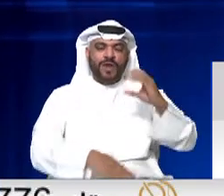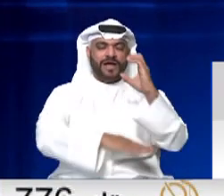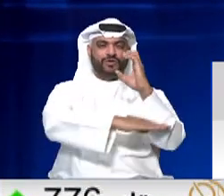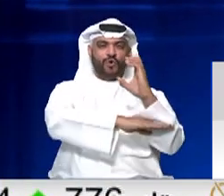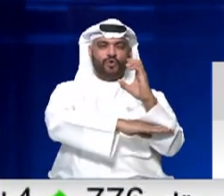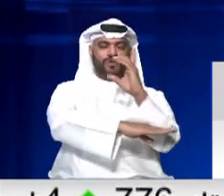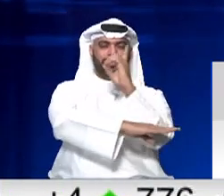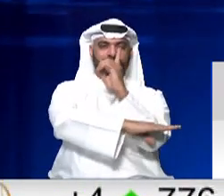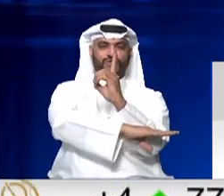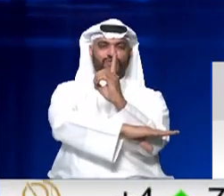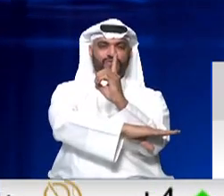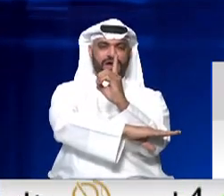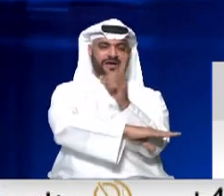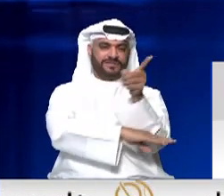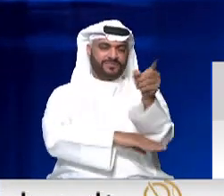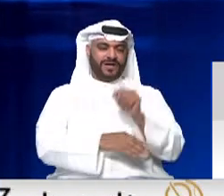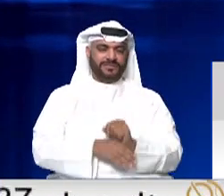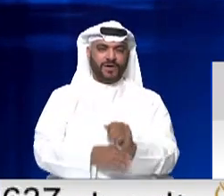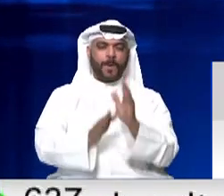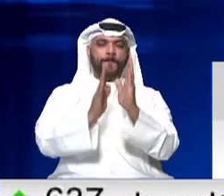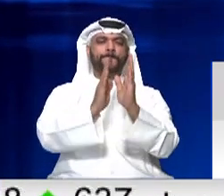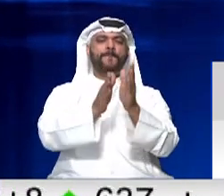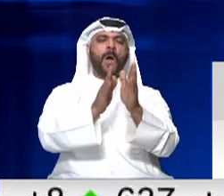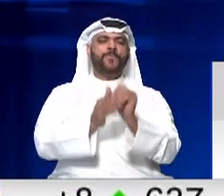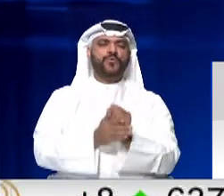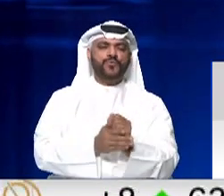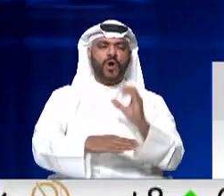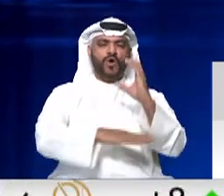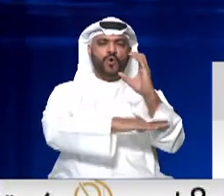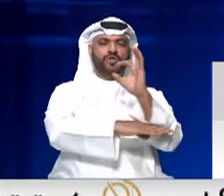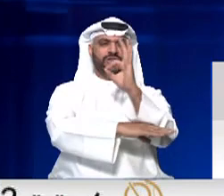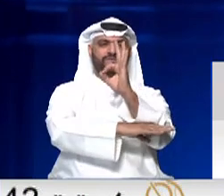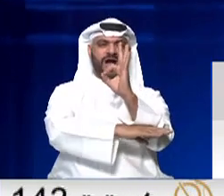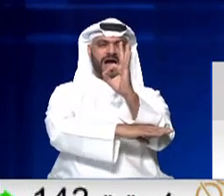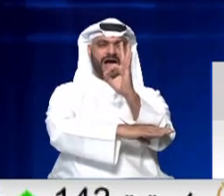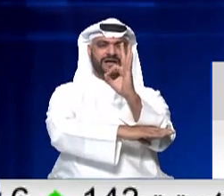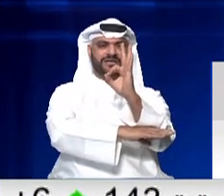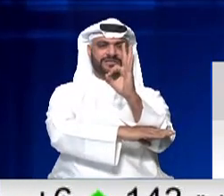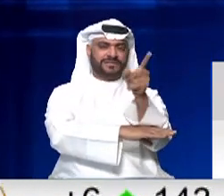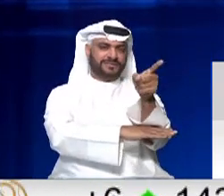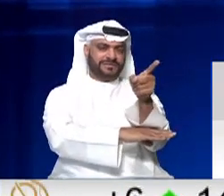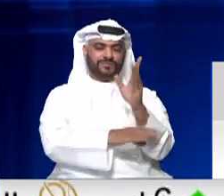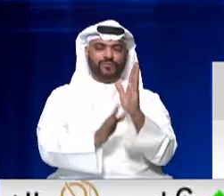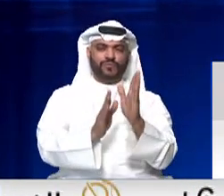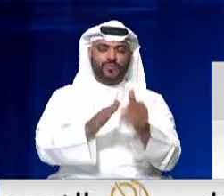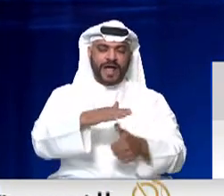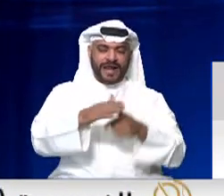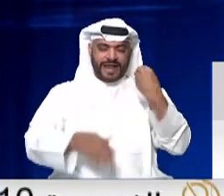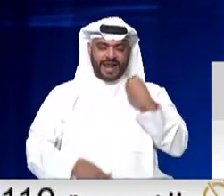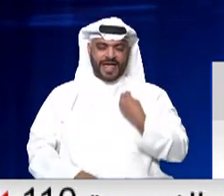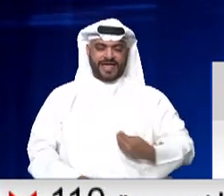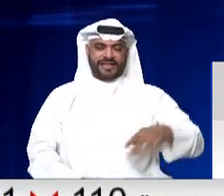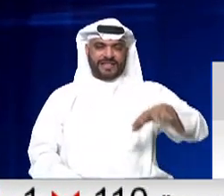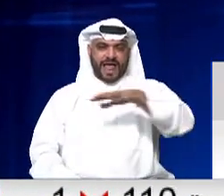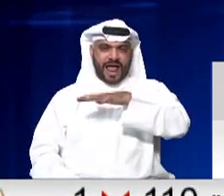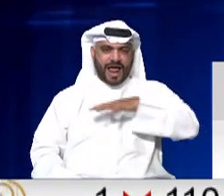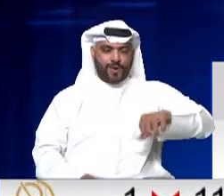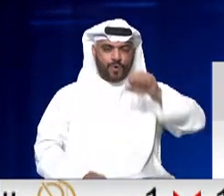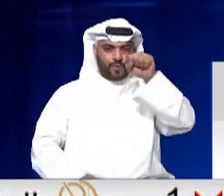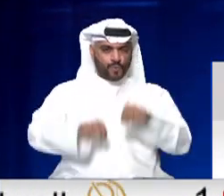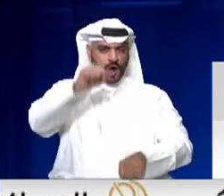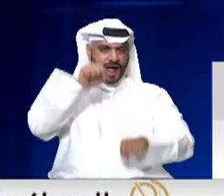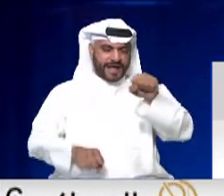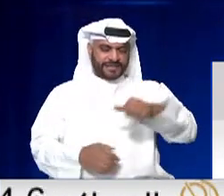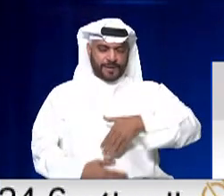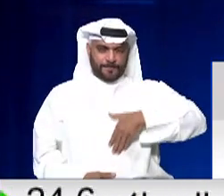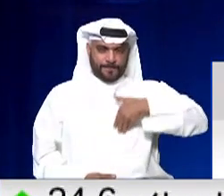رئيس جمهوريه ضمنها سمو خالص التهانيه بمناسبه العيد الوطني لبلاده وراجيا